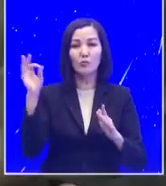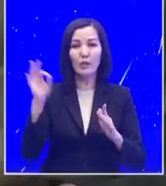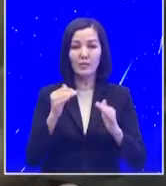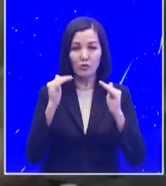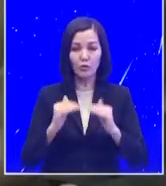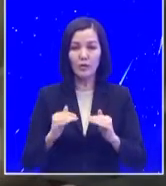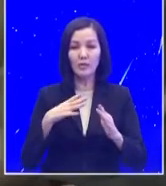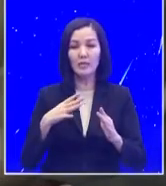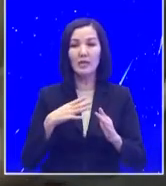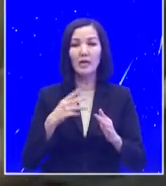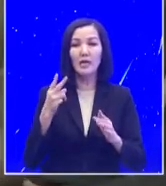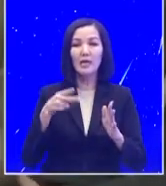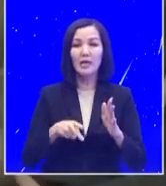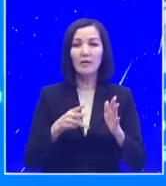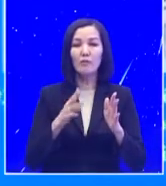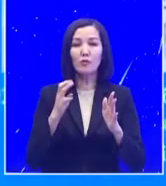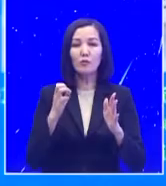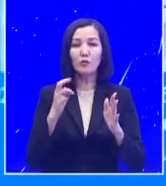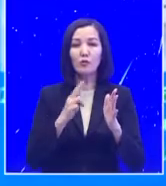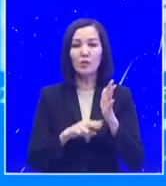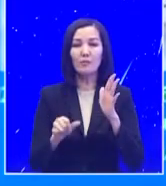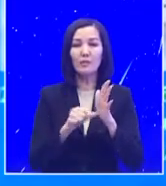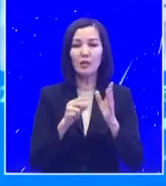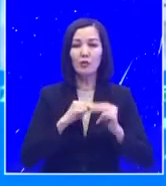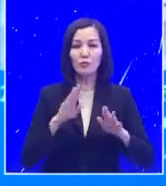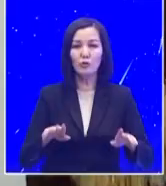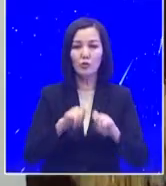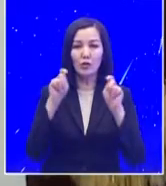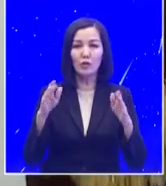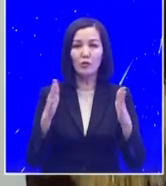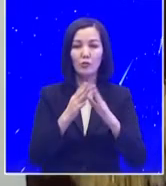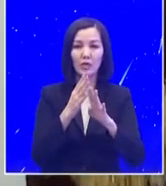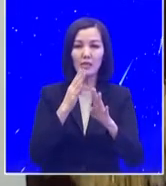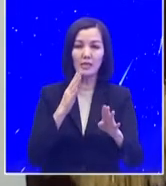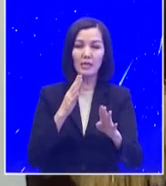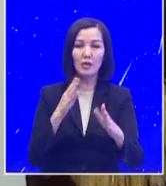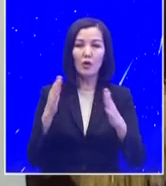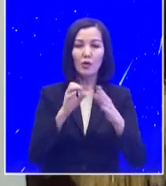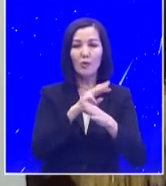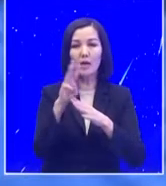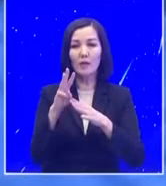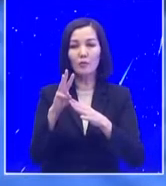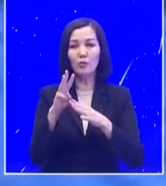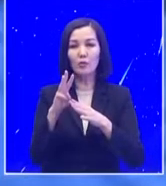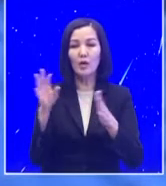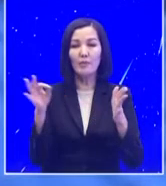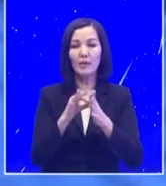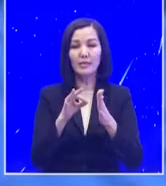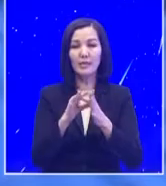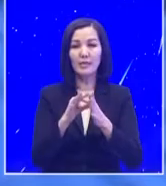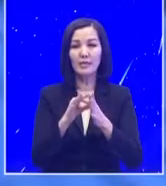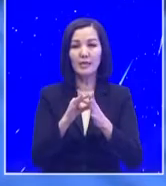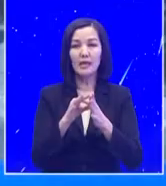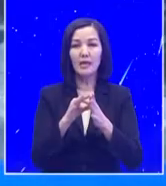төмендеткен, 2766 жұмыс орны ашылған. Үй кезегінде тұрған тұрғындарды баспанамен қамтамасыз ету мақсатында да